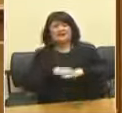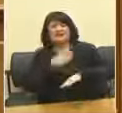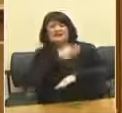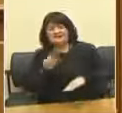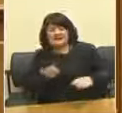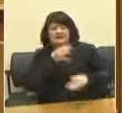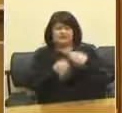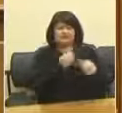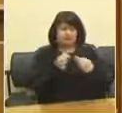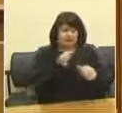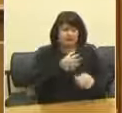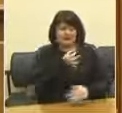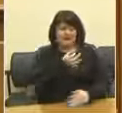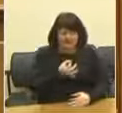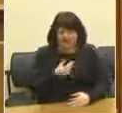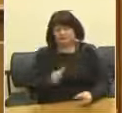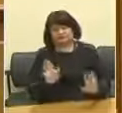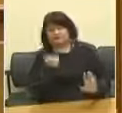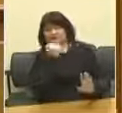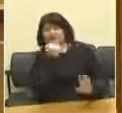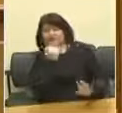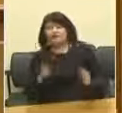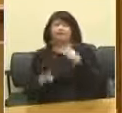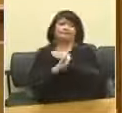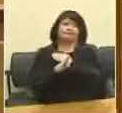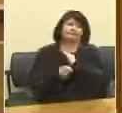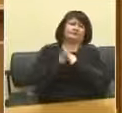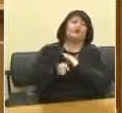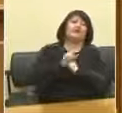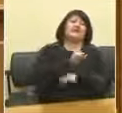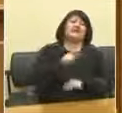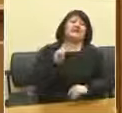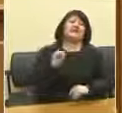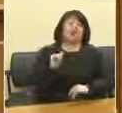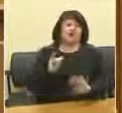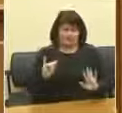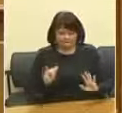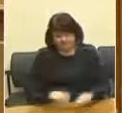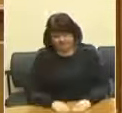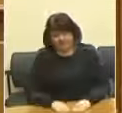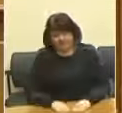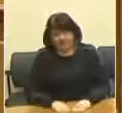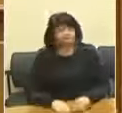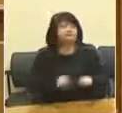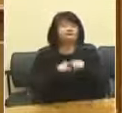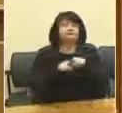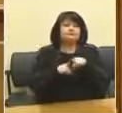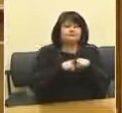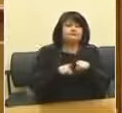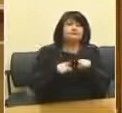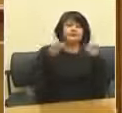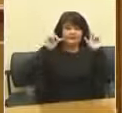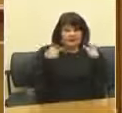που θεωρείτε ότι είναι ανακριβή. Εδώ είναι κάτι ουσιοδέστερο, η δημοκρατία ίδια. Η εκπροσώπηση όλων